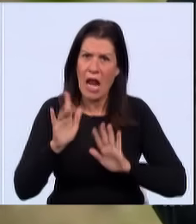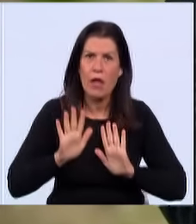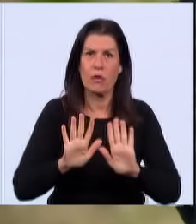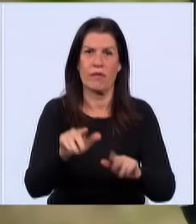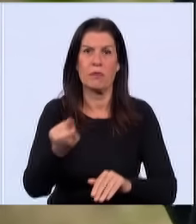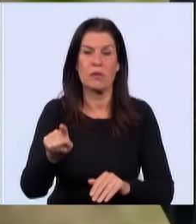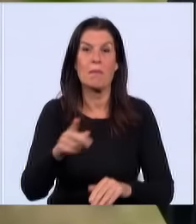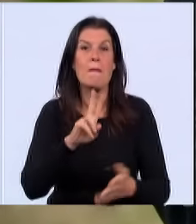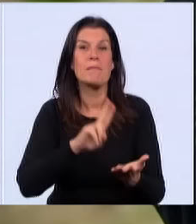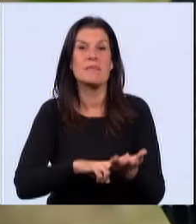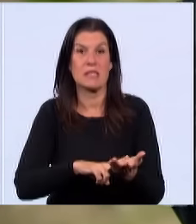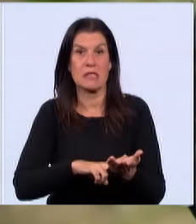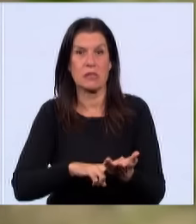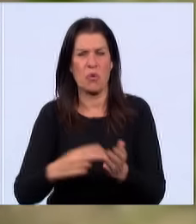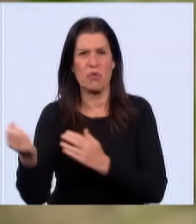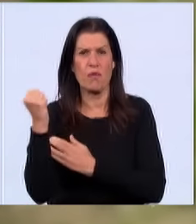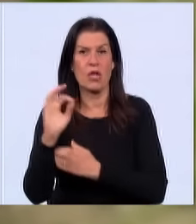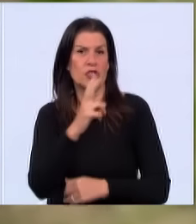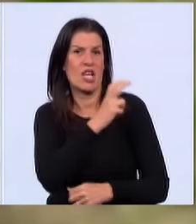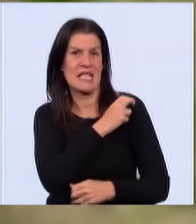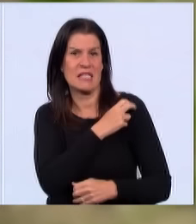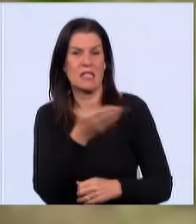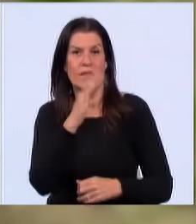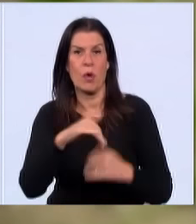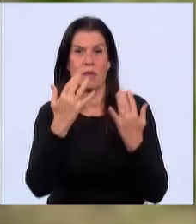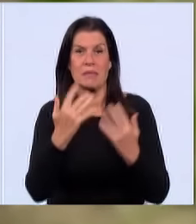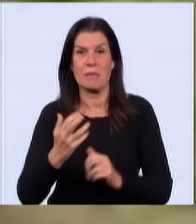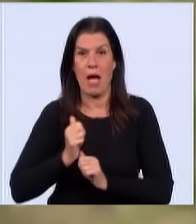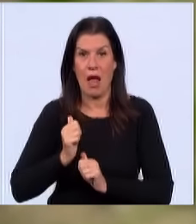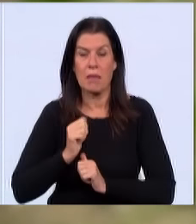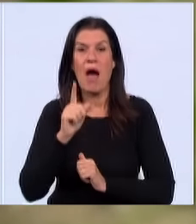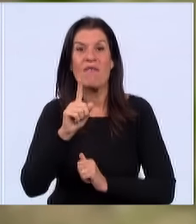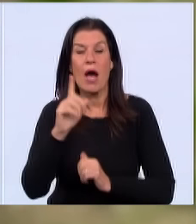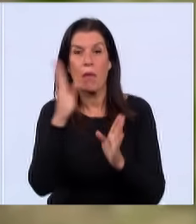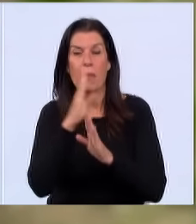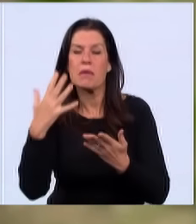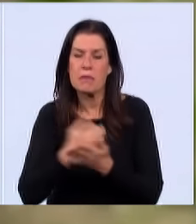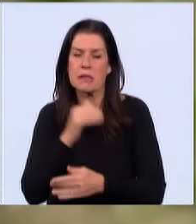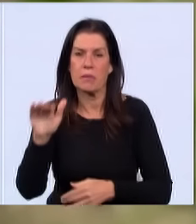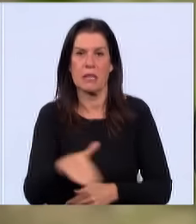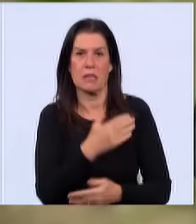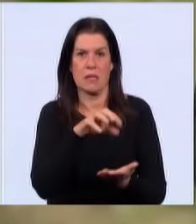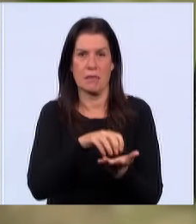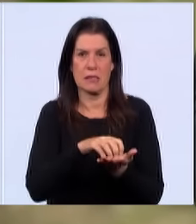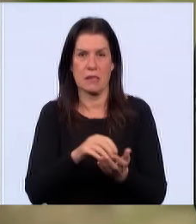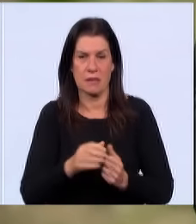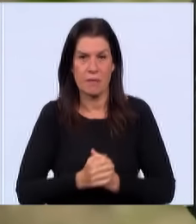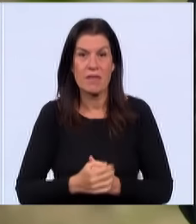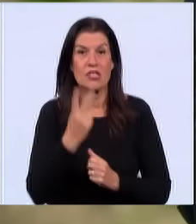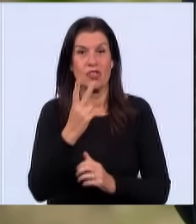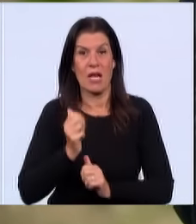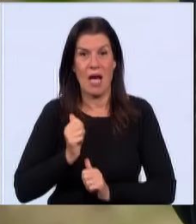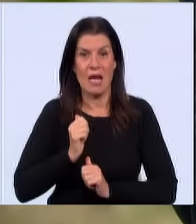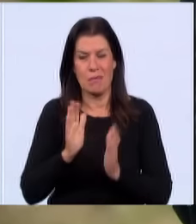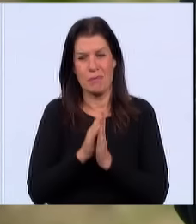הגששים וכמה לוחמים, אבל מצליחים לחדור לבסיס. שני לוחמים שמתבקשים לצאת להילחם,